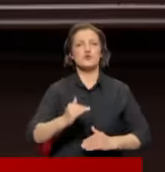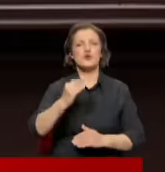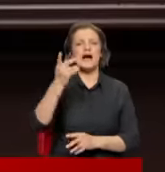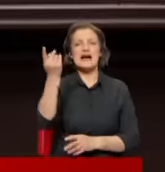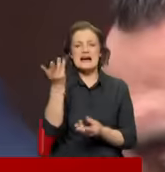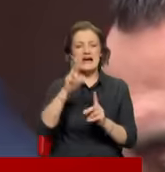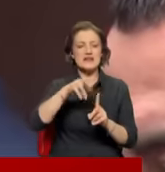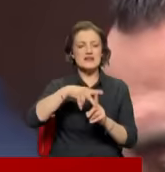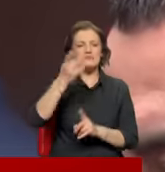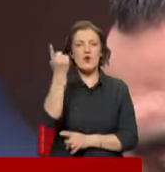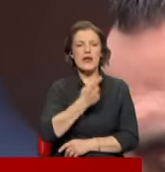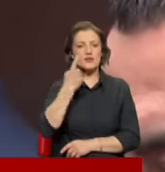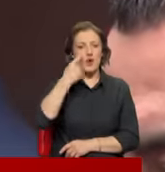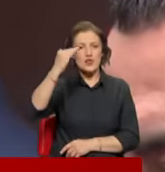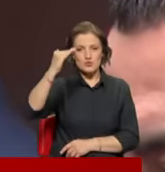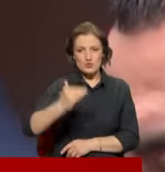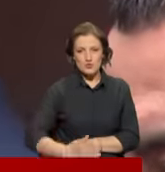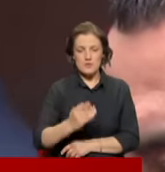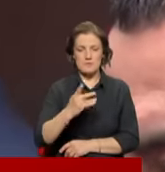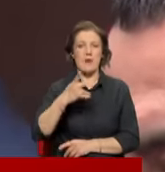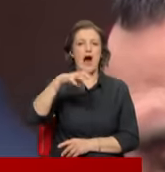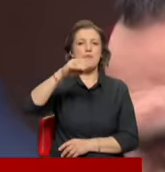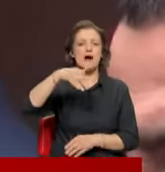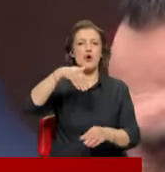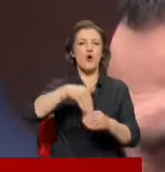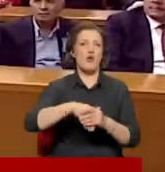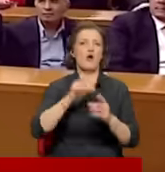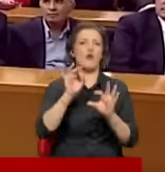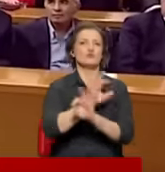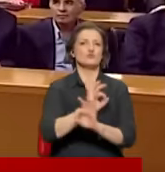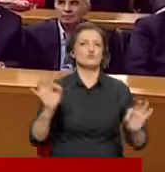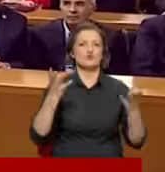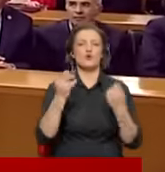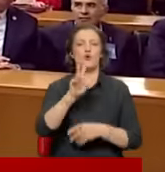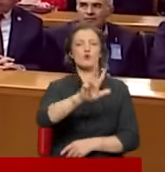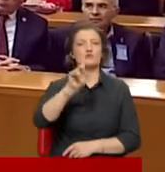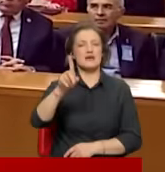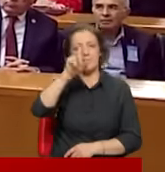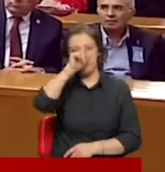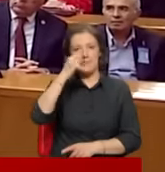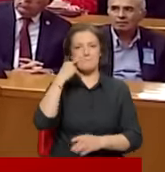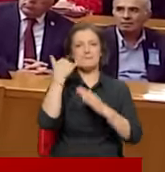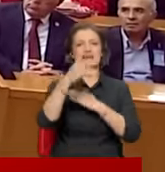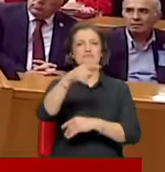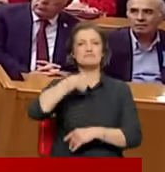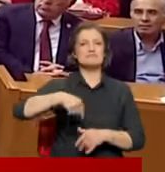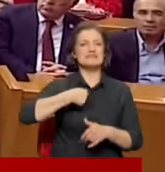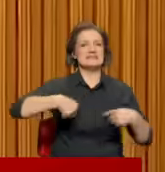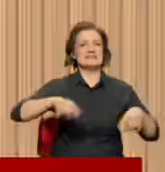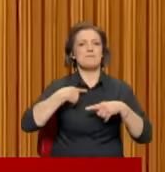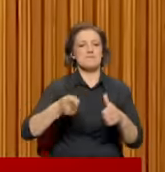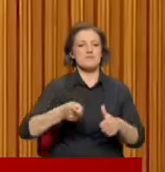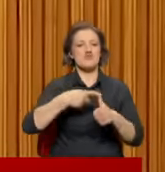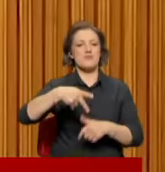oranının düşüklüğü partimizin oylarını da olumsuz etkilemiştir. 31 Mart'ta millet bizi birinci parti